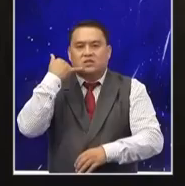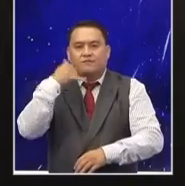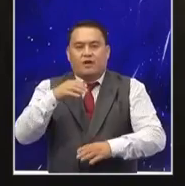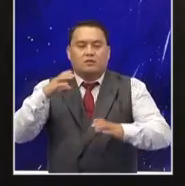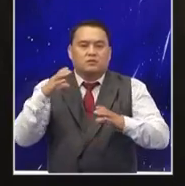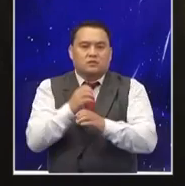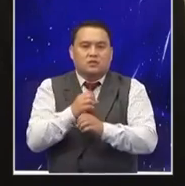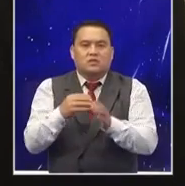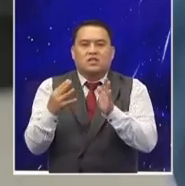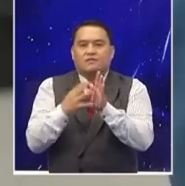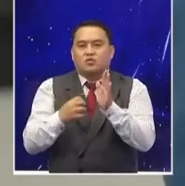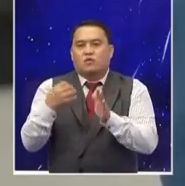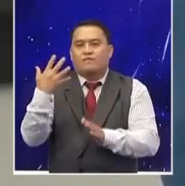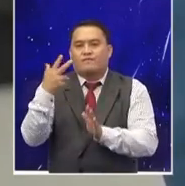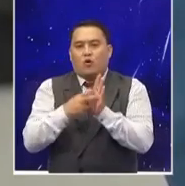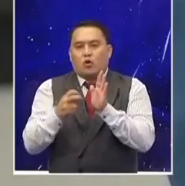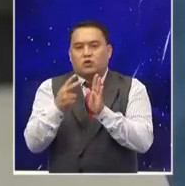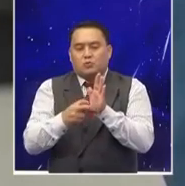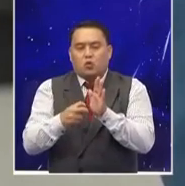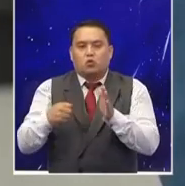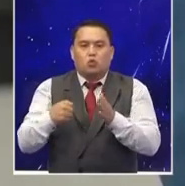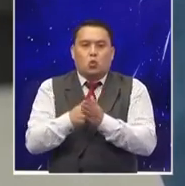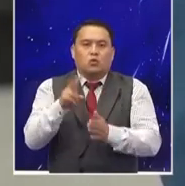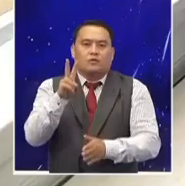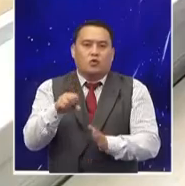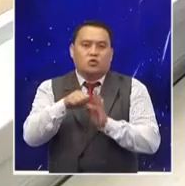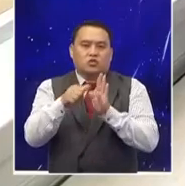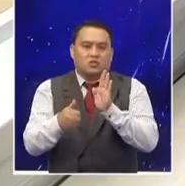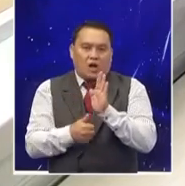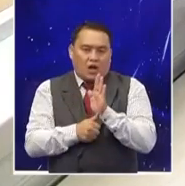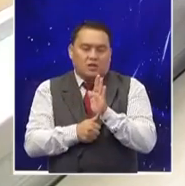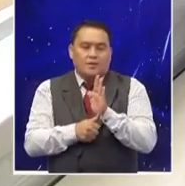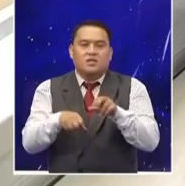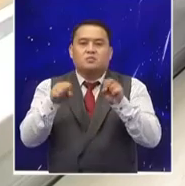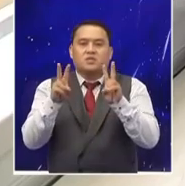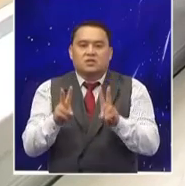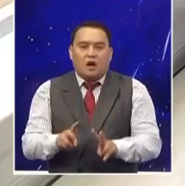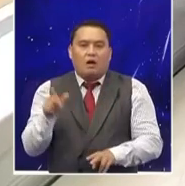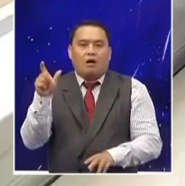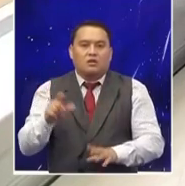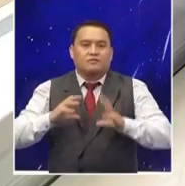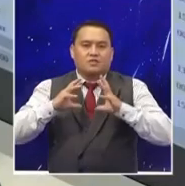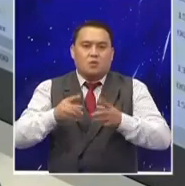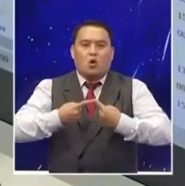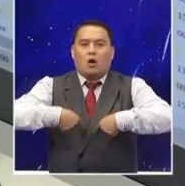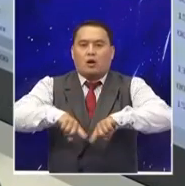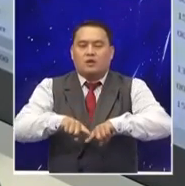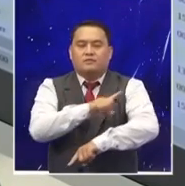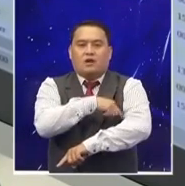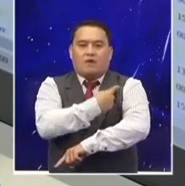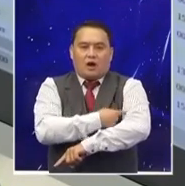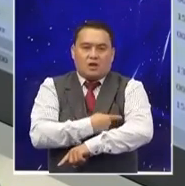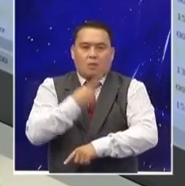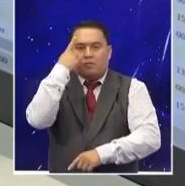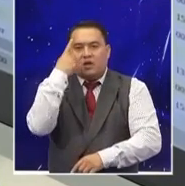сократились с 9 сот 80 в пиковый период до 216 однако эксперты в том числе всемирной организации здравоохранения